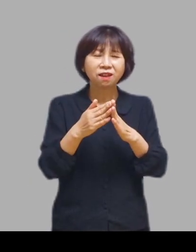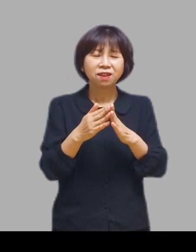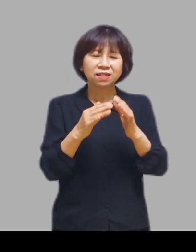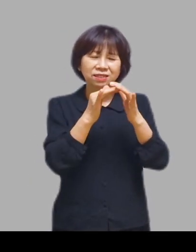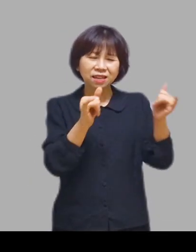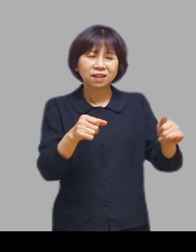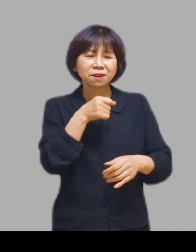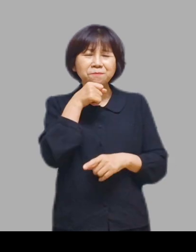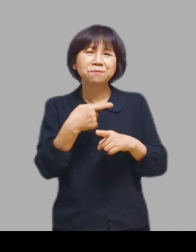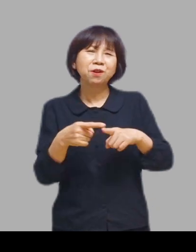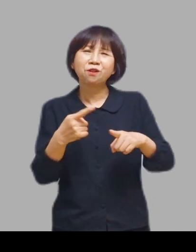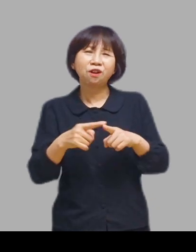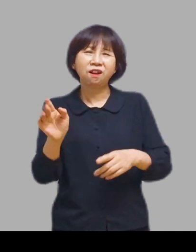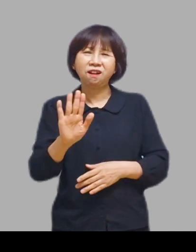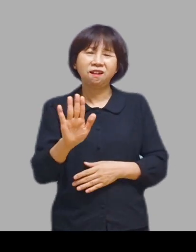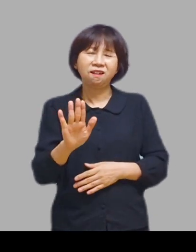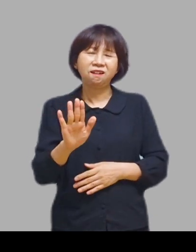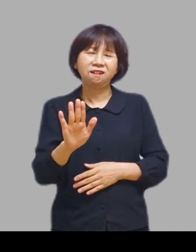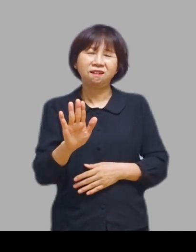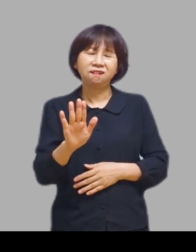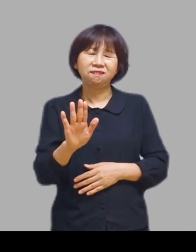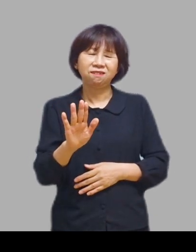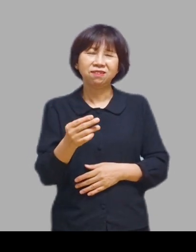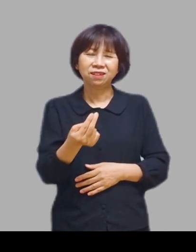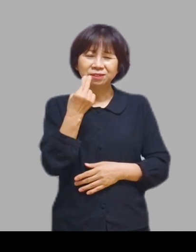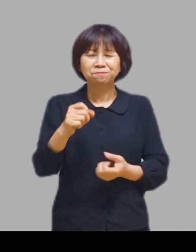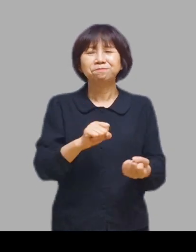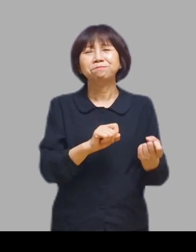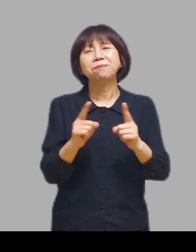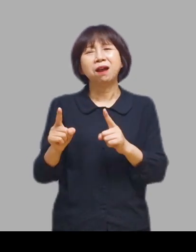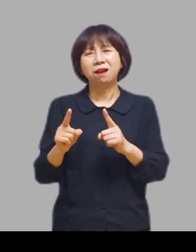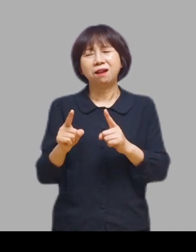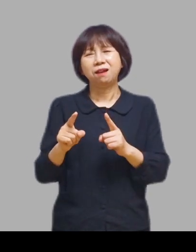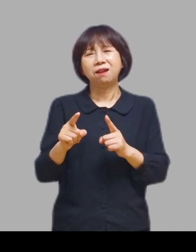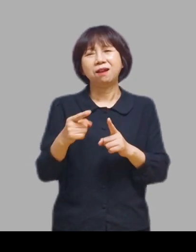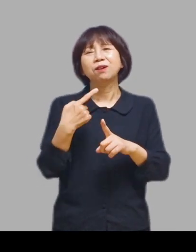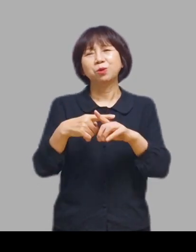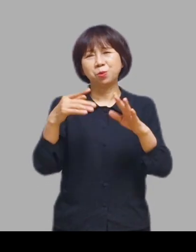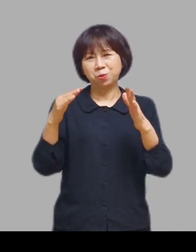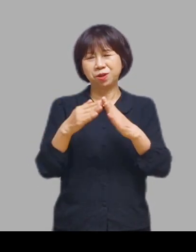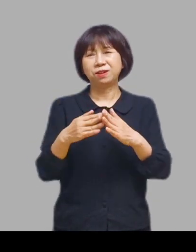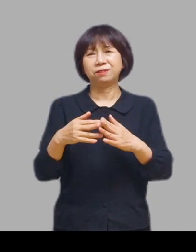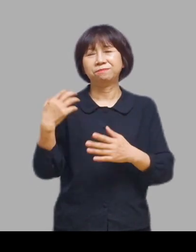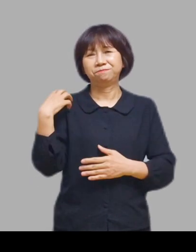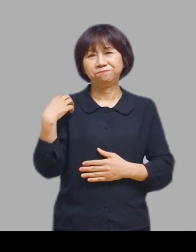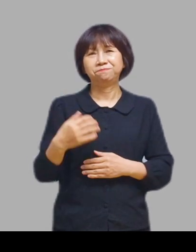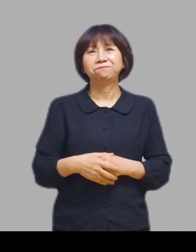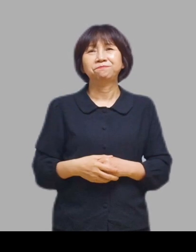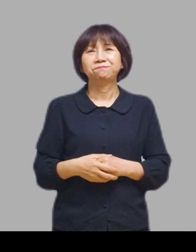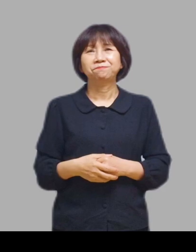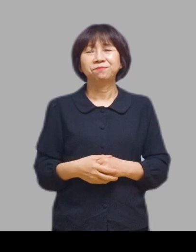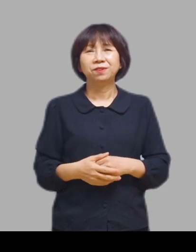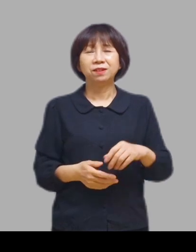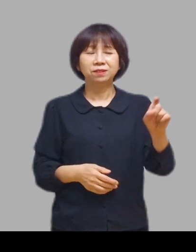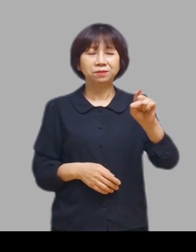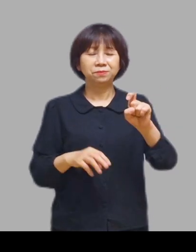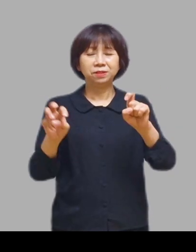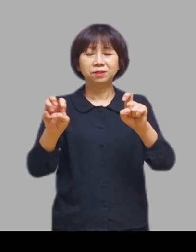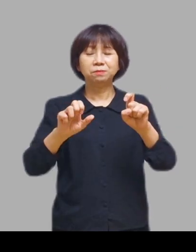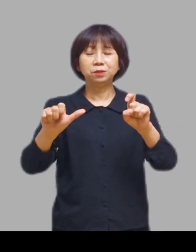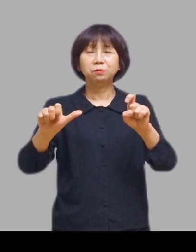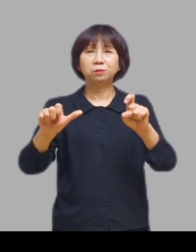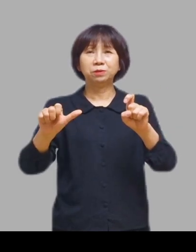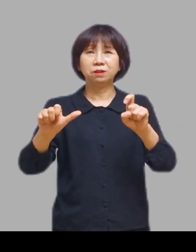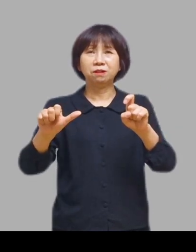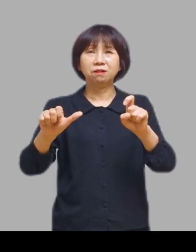곳이 아니라 사람을 살리는 곳이 됩니다. 한 절 더 봅시다. 35절을 보니까요, 오늘의